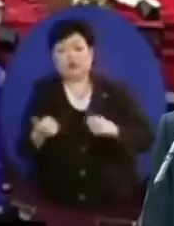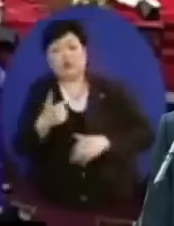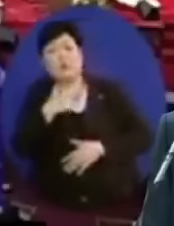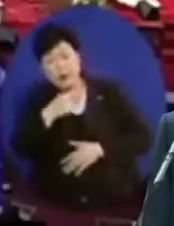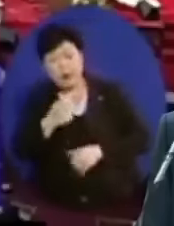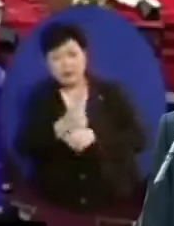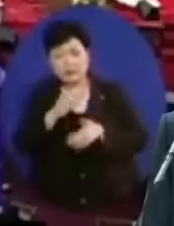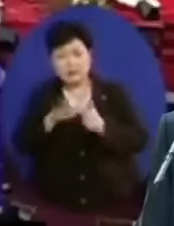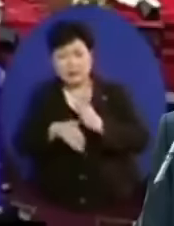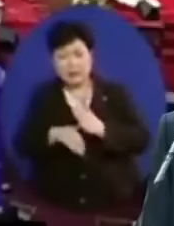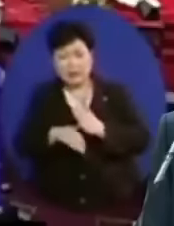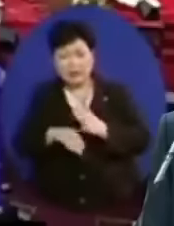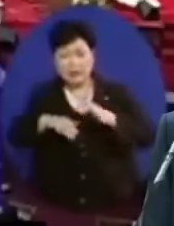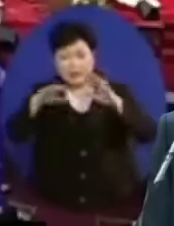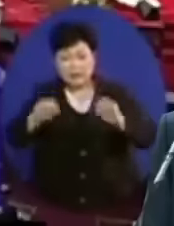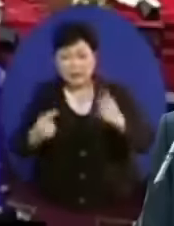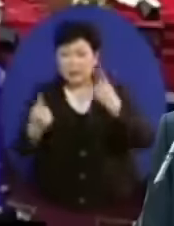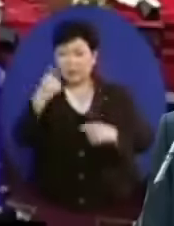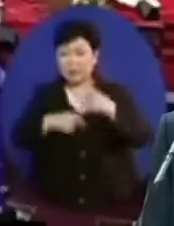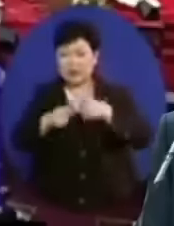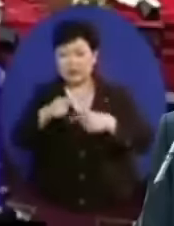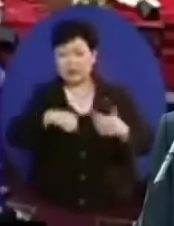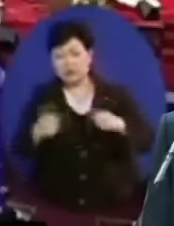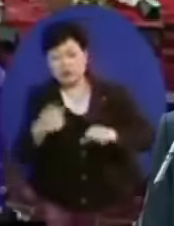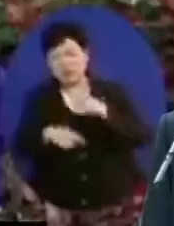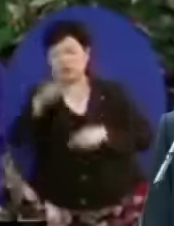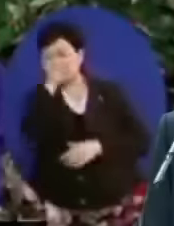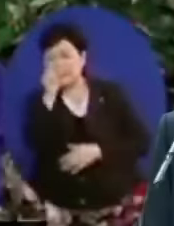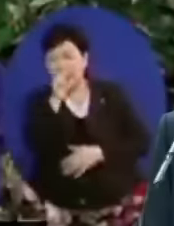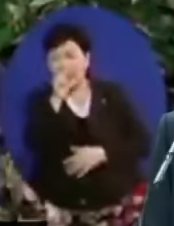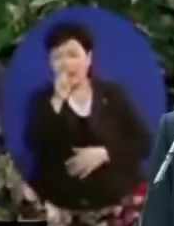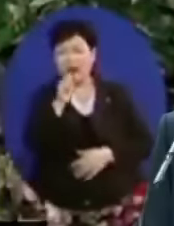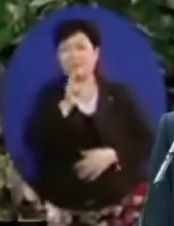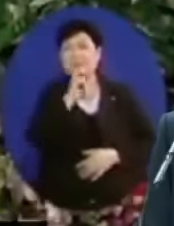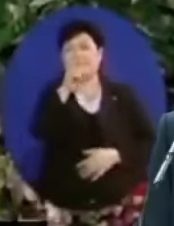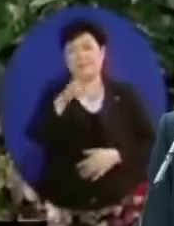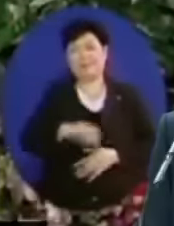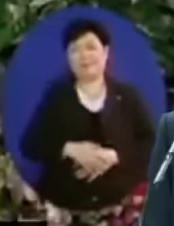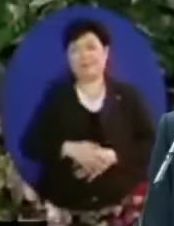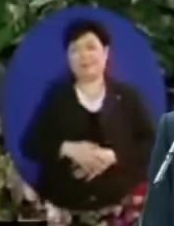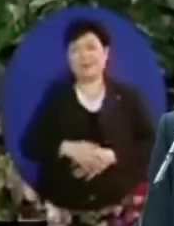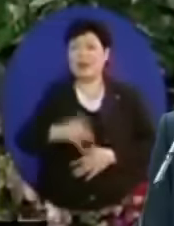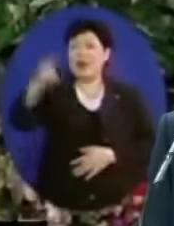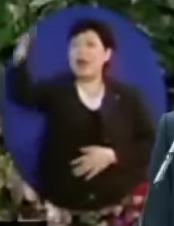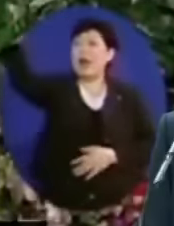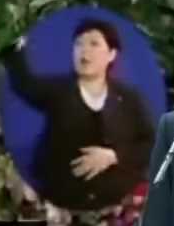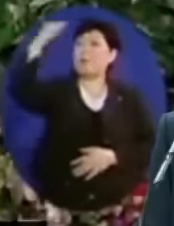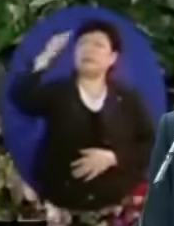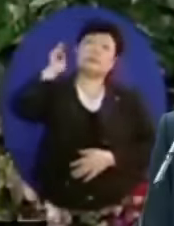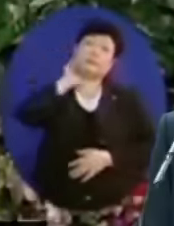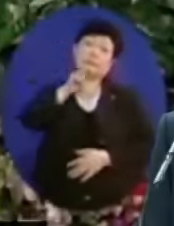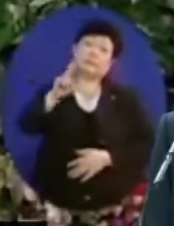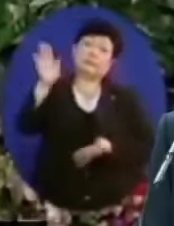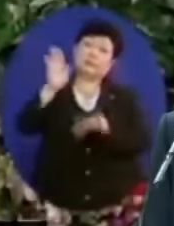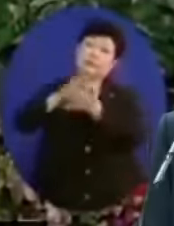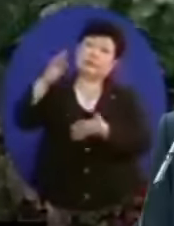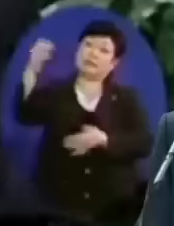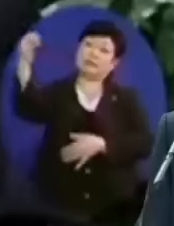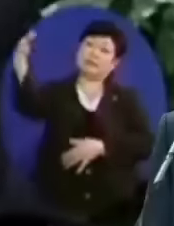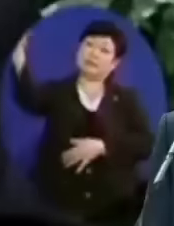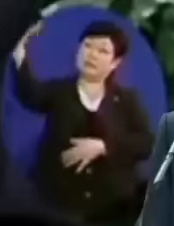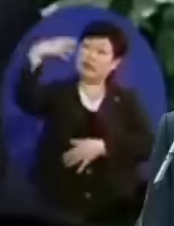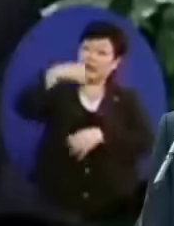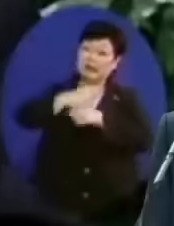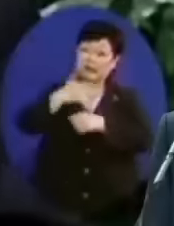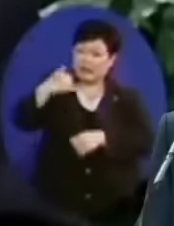이르되 사는 것보다 죽는 것이 내게 나으니라. 아, 햇빛이 마르게 치고 괴로운데